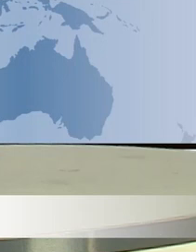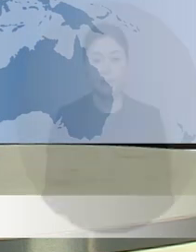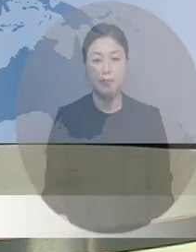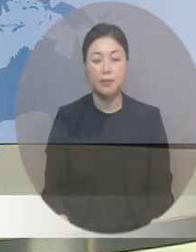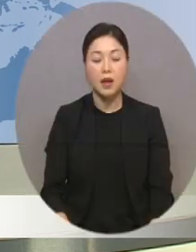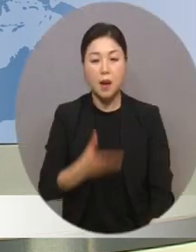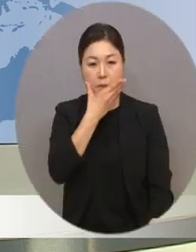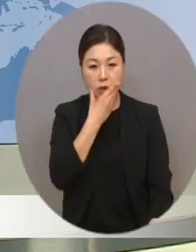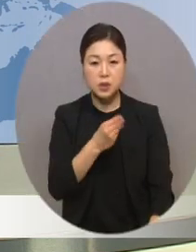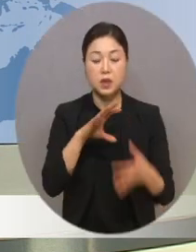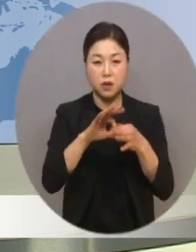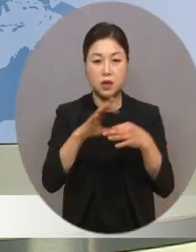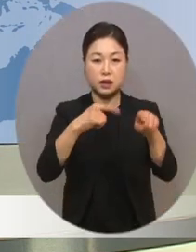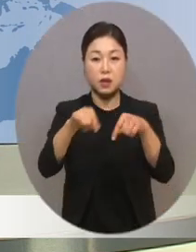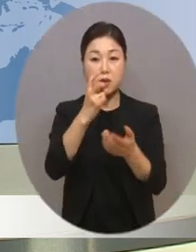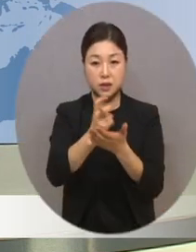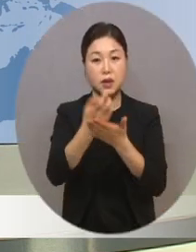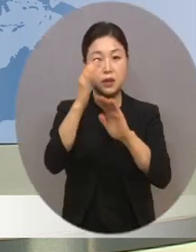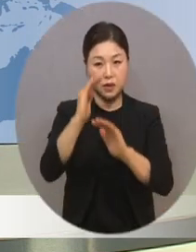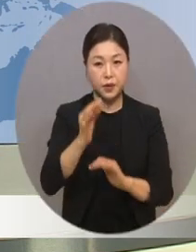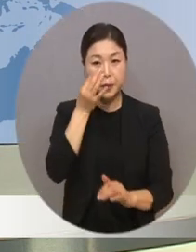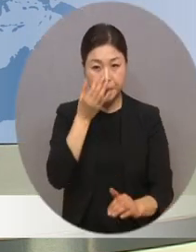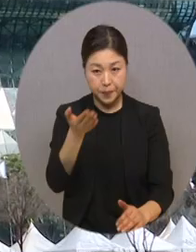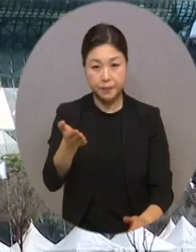이어서 복직의 정책 소식